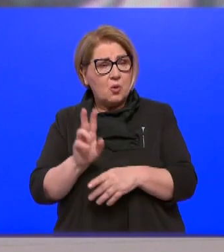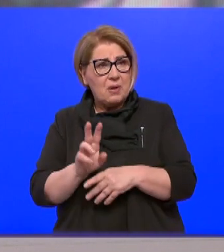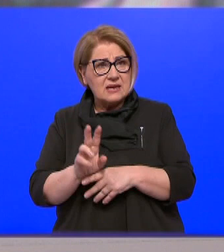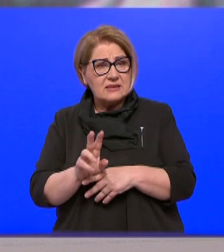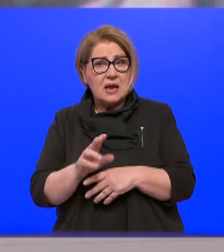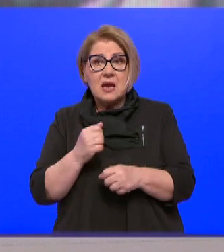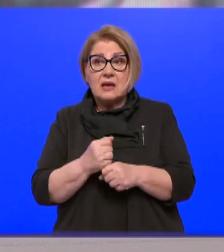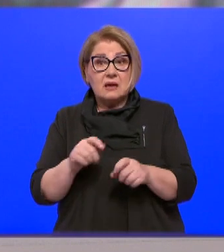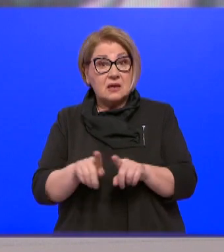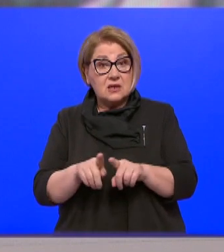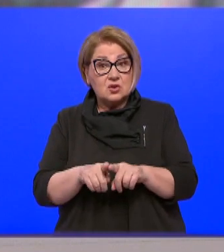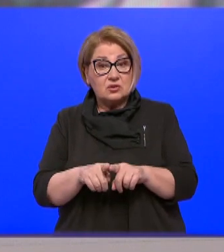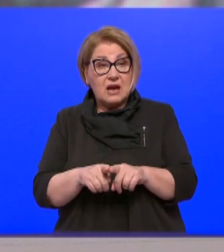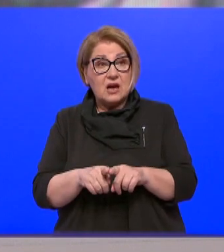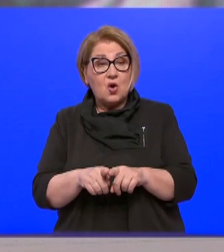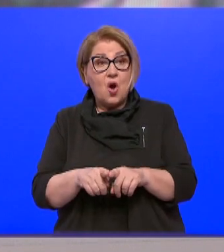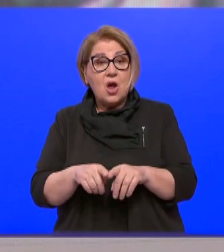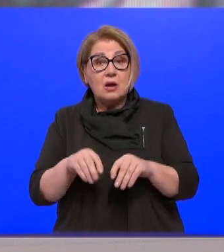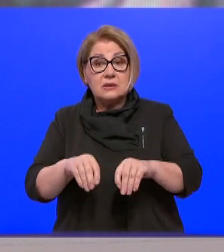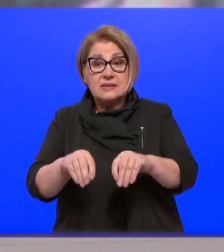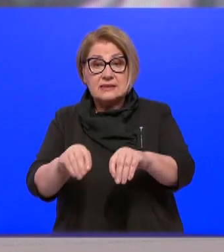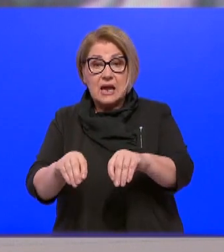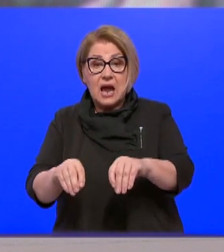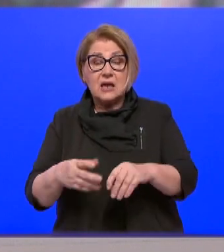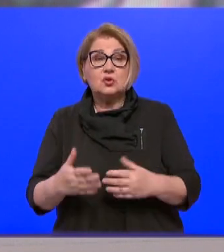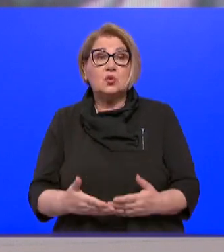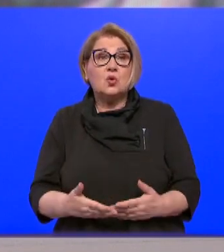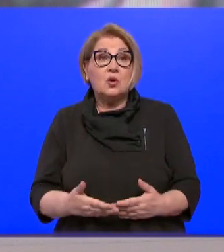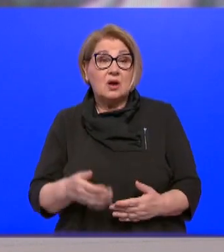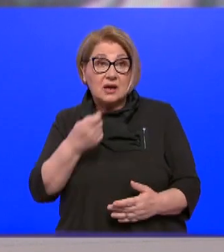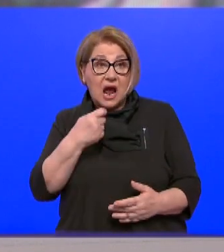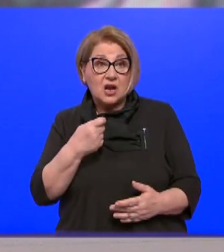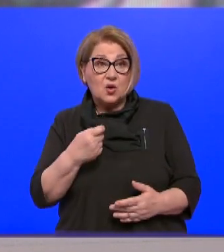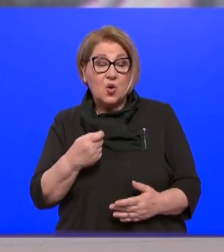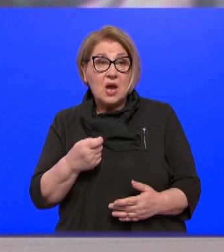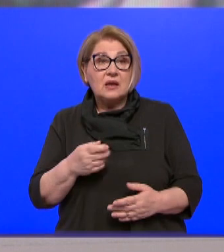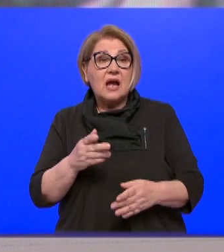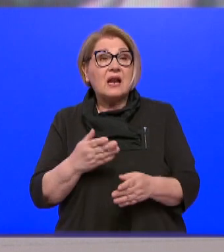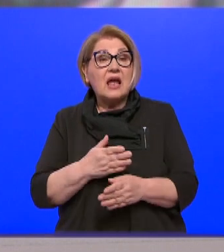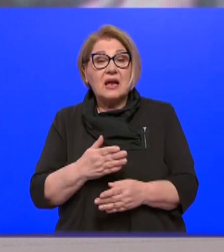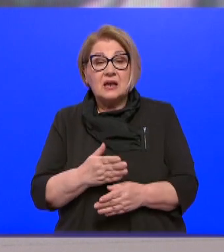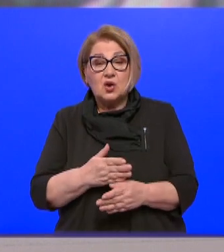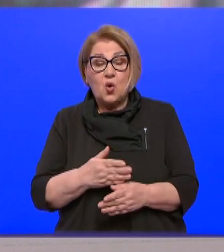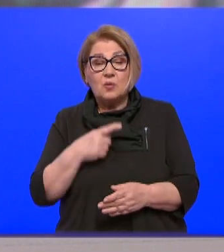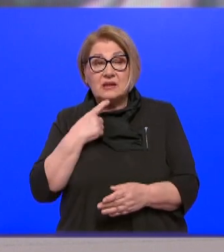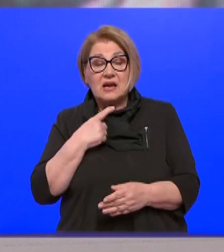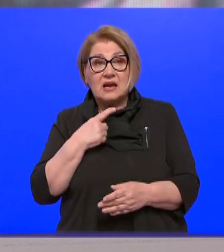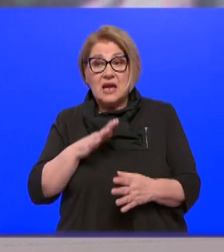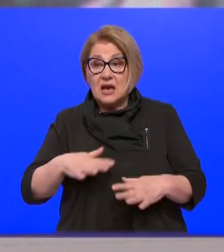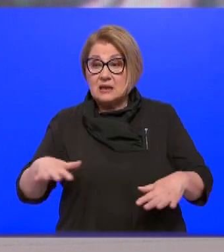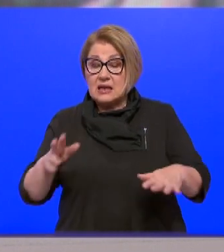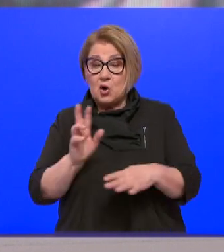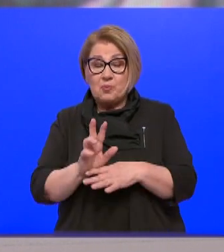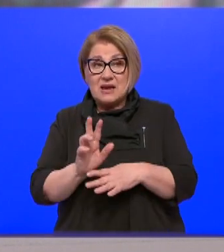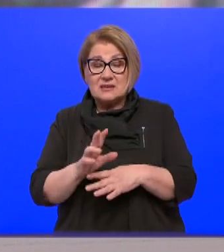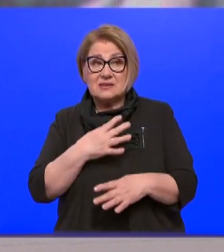proizvode hranu za nas, dok one žive na selu, peče se kruh u krušnoj peći, odvija se jedan život, čuva se naš hrvatski prostor. I